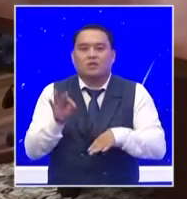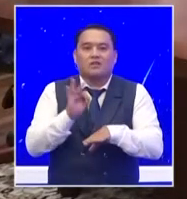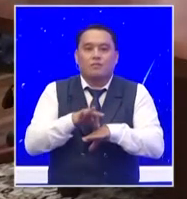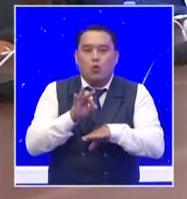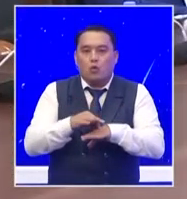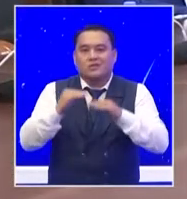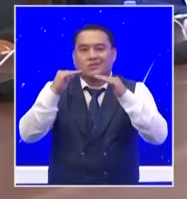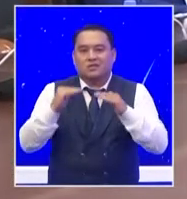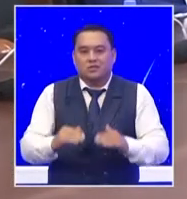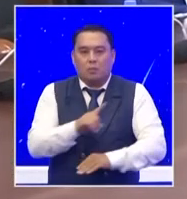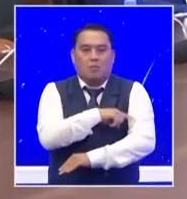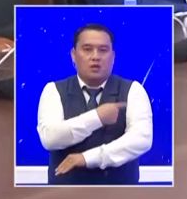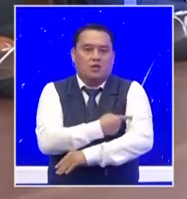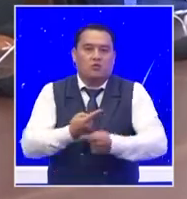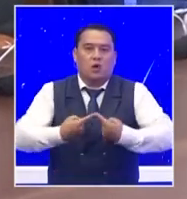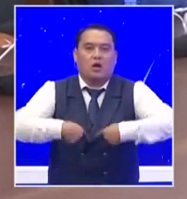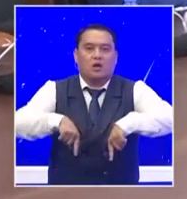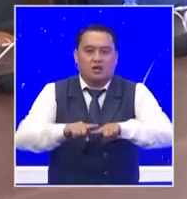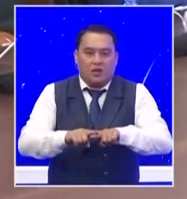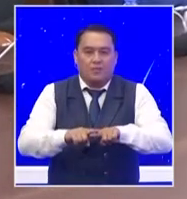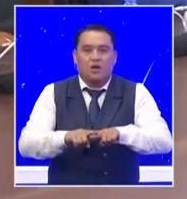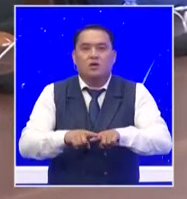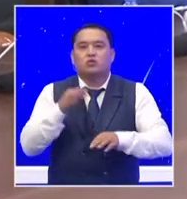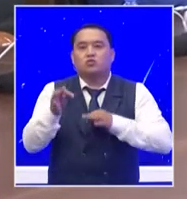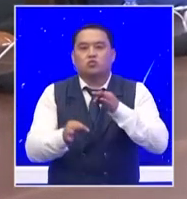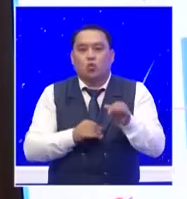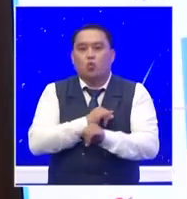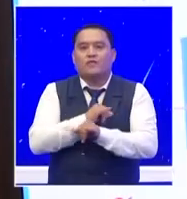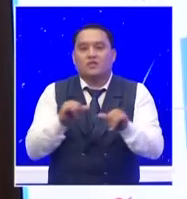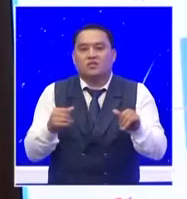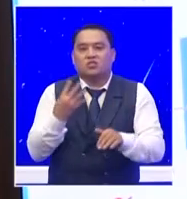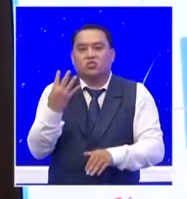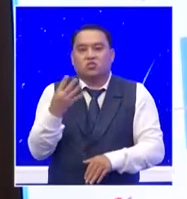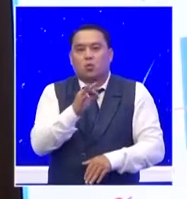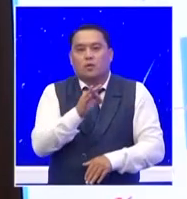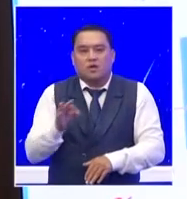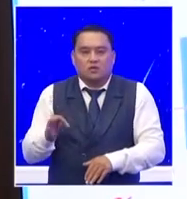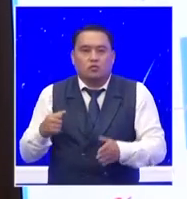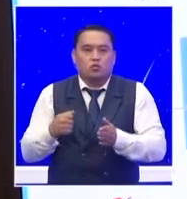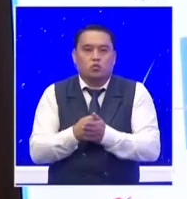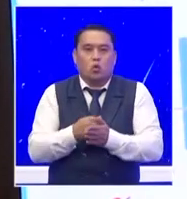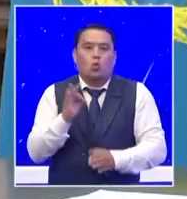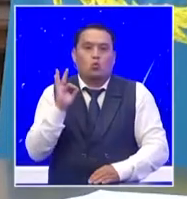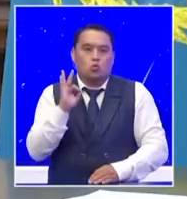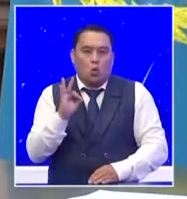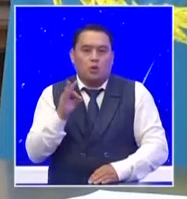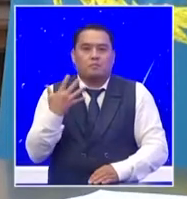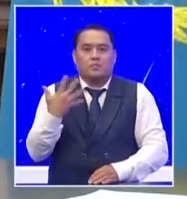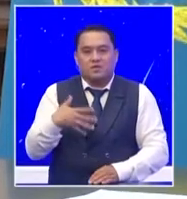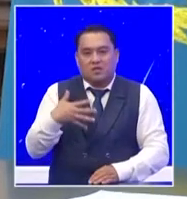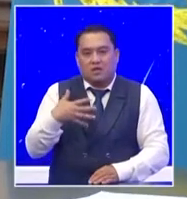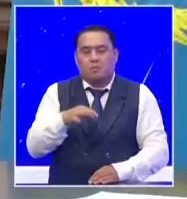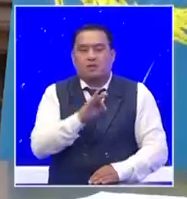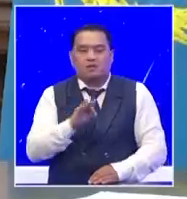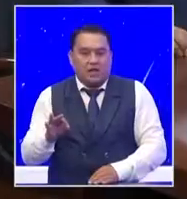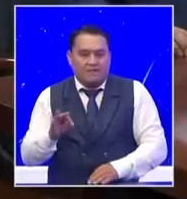значительно снизить нагрузку на медицинские организации. Ежесуточный прирост заражения снижен с 4% до